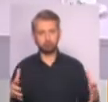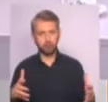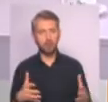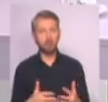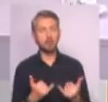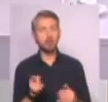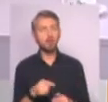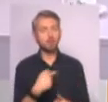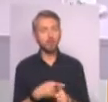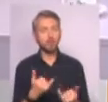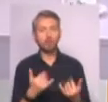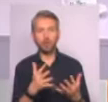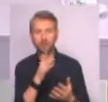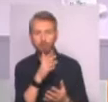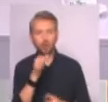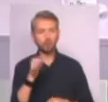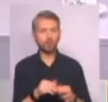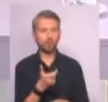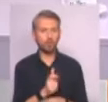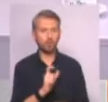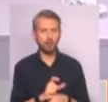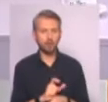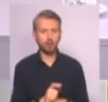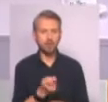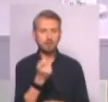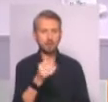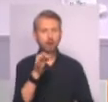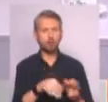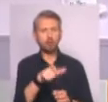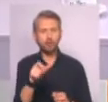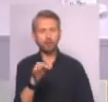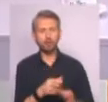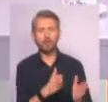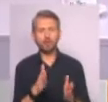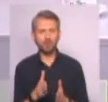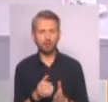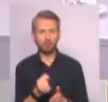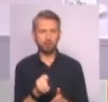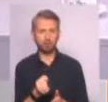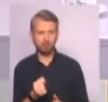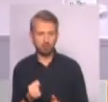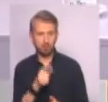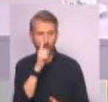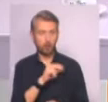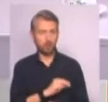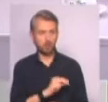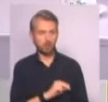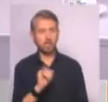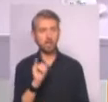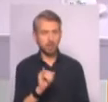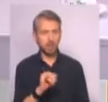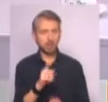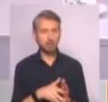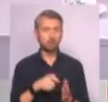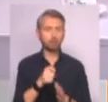момент суди доволі, ну, мало суддів, судова система пробуксова, вона погано працює. І з позовом